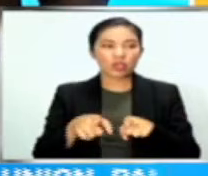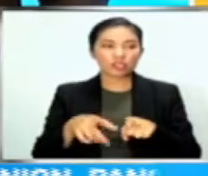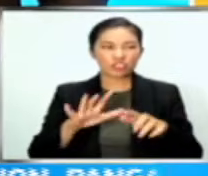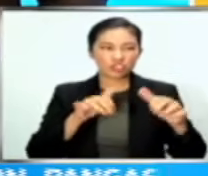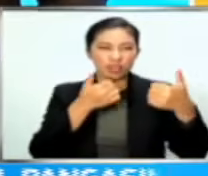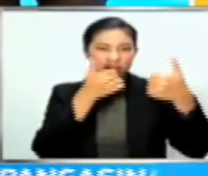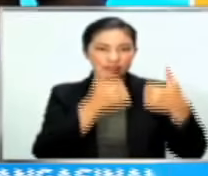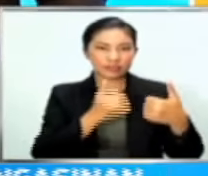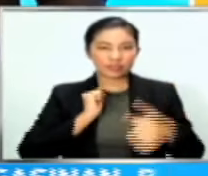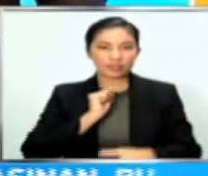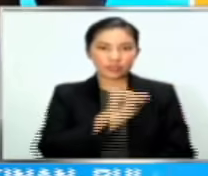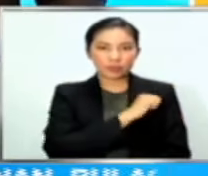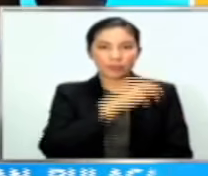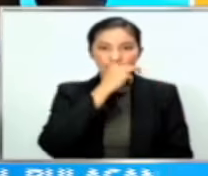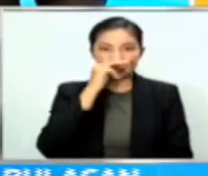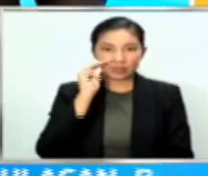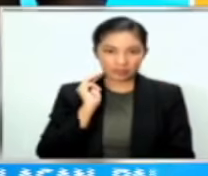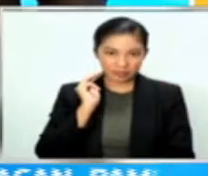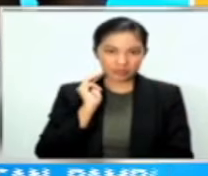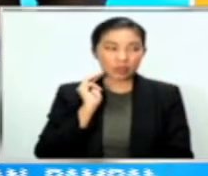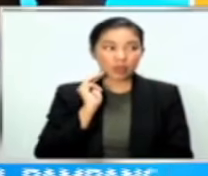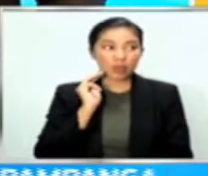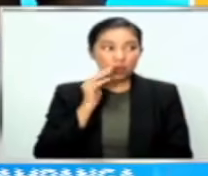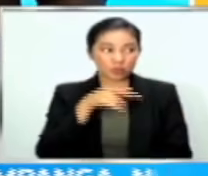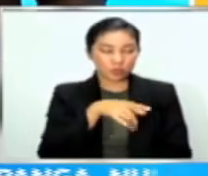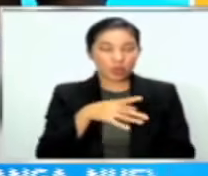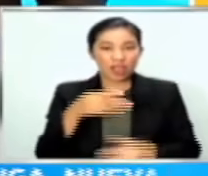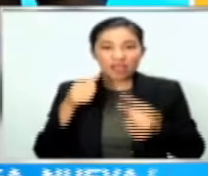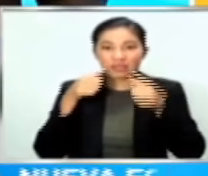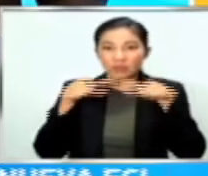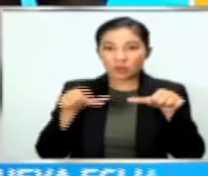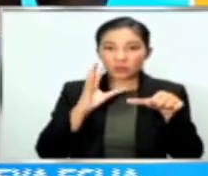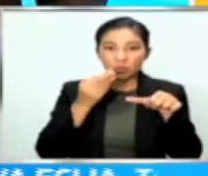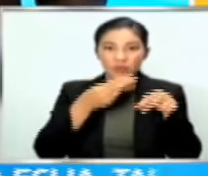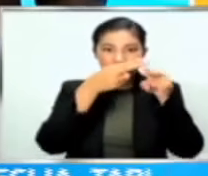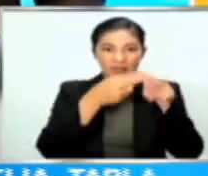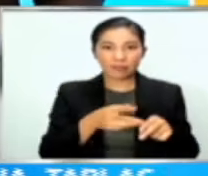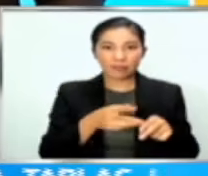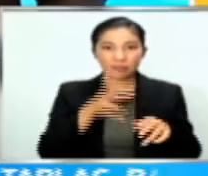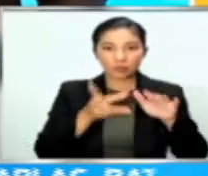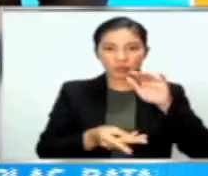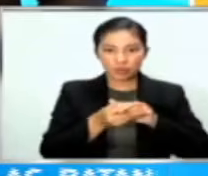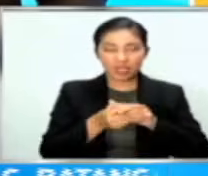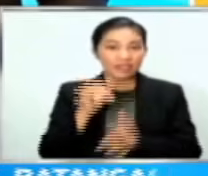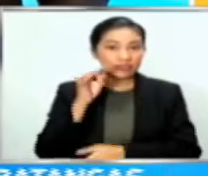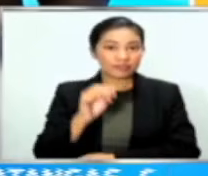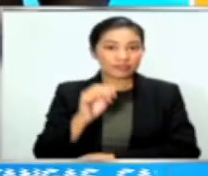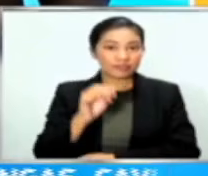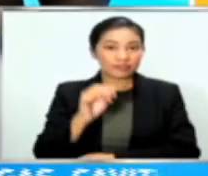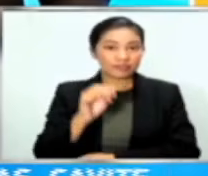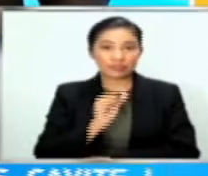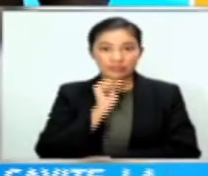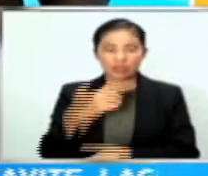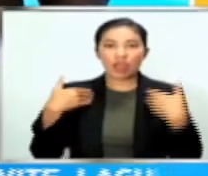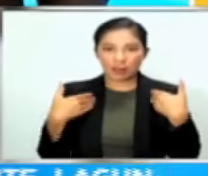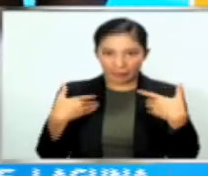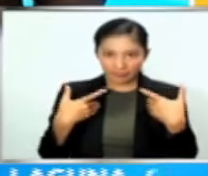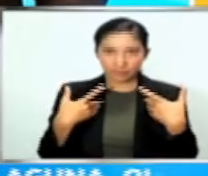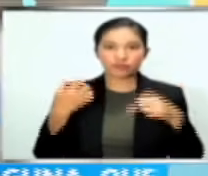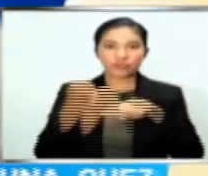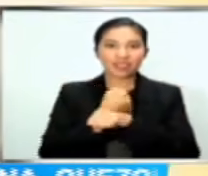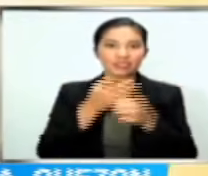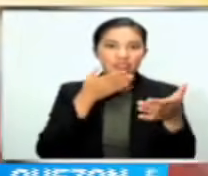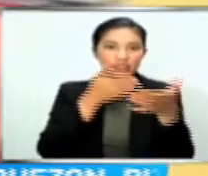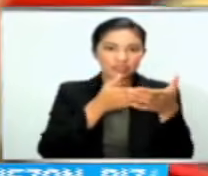raw, mangangampanya siya laban sa senador na matunog na tatakbong presidente ng bansa. Balita natin ni Ivan Mayrina.